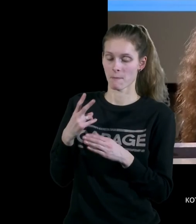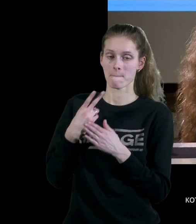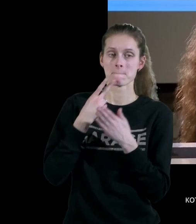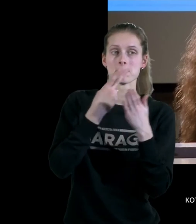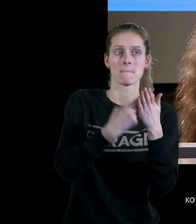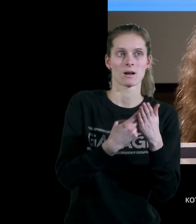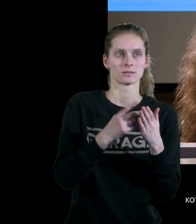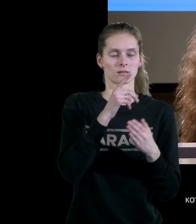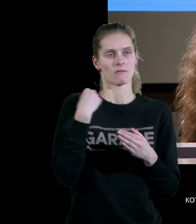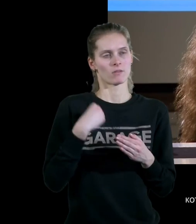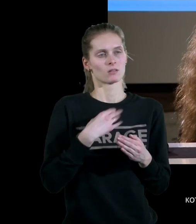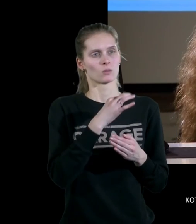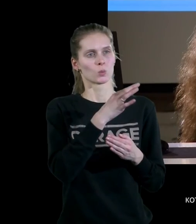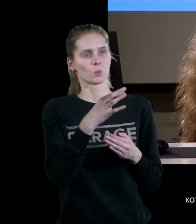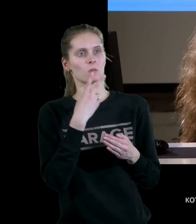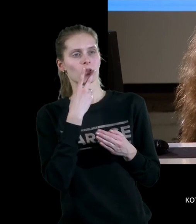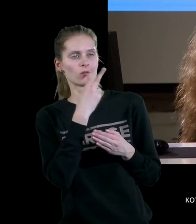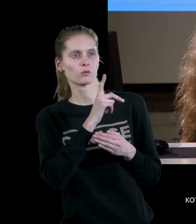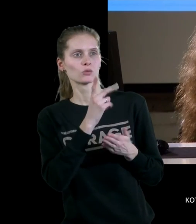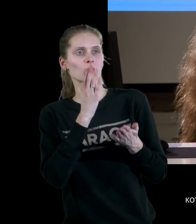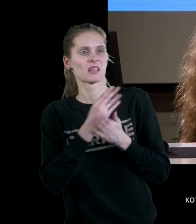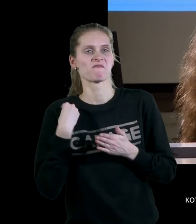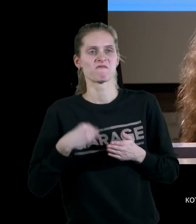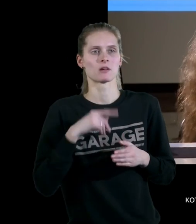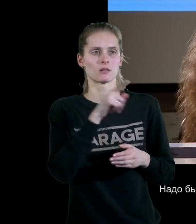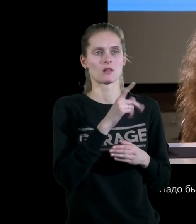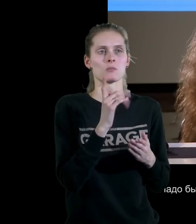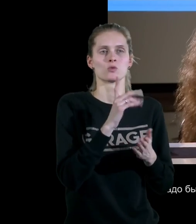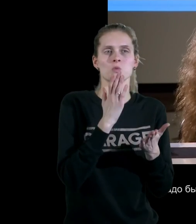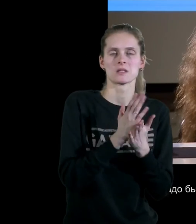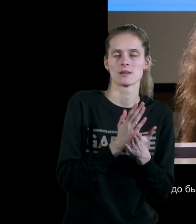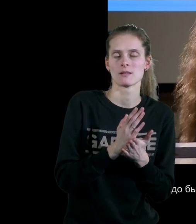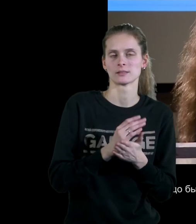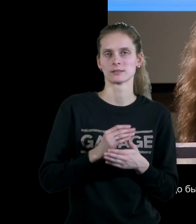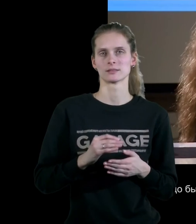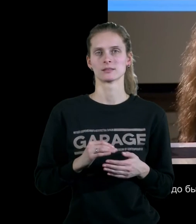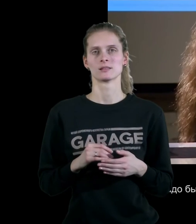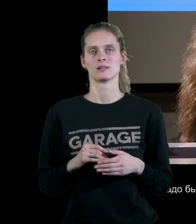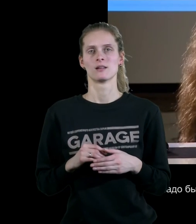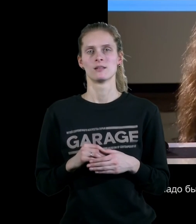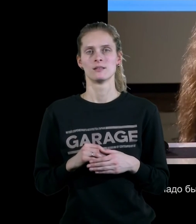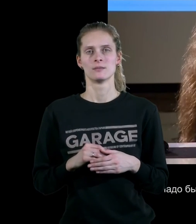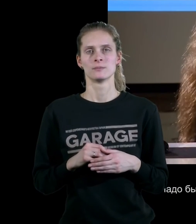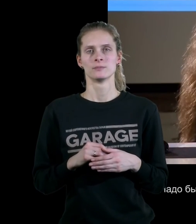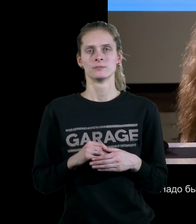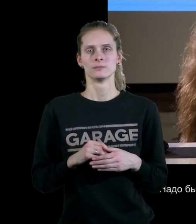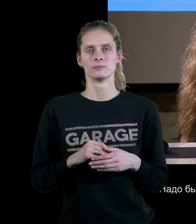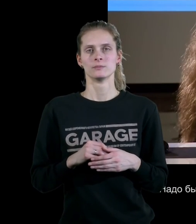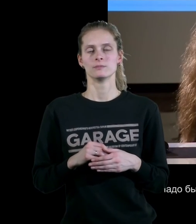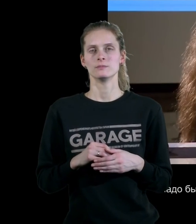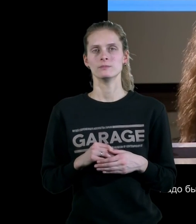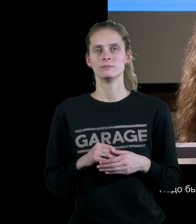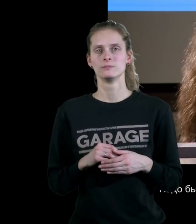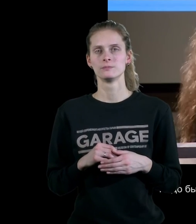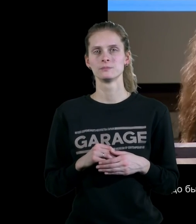искусства, достижениям, которые, надо сказать, во Франции принимались в штыки, это надо было проделать огромную работу, чтобы это стало